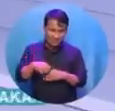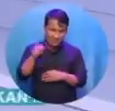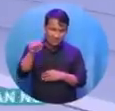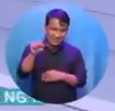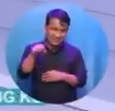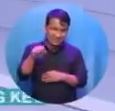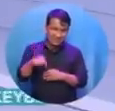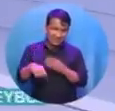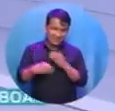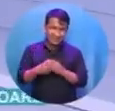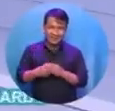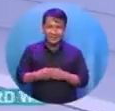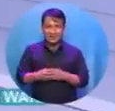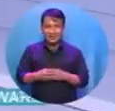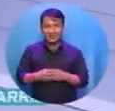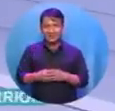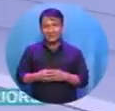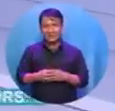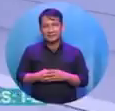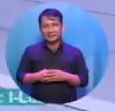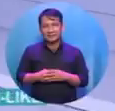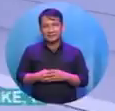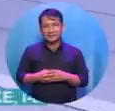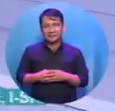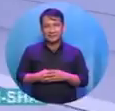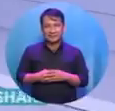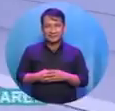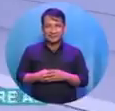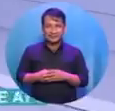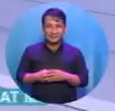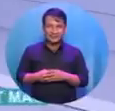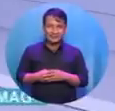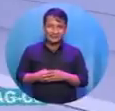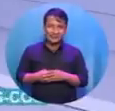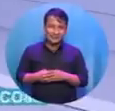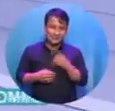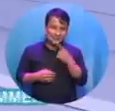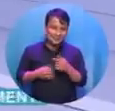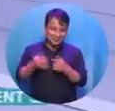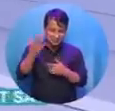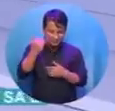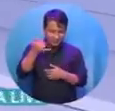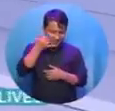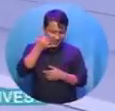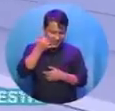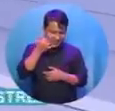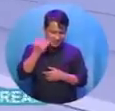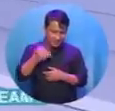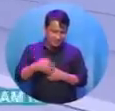Opo. Ano? Sir Idol. Bakit kami tumatawag sa'yo?